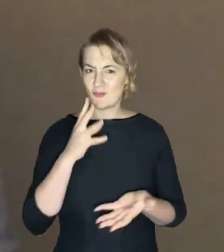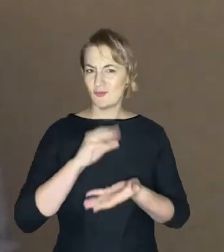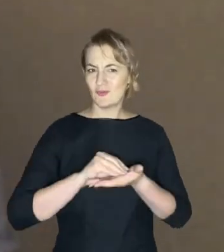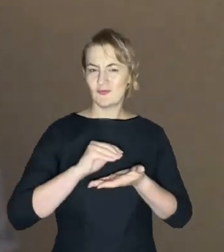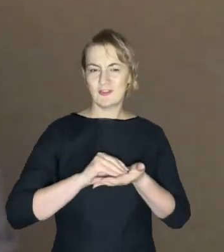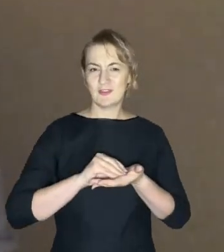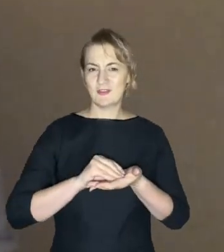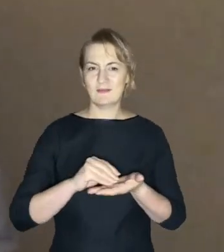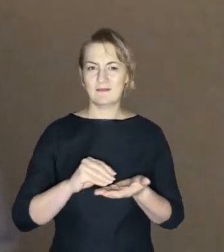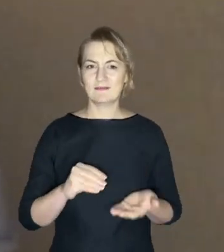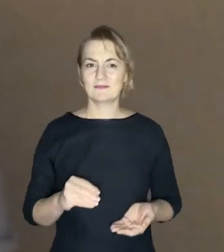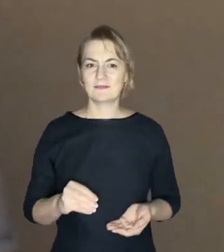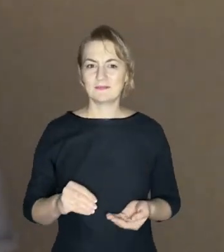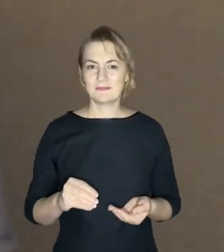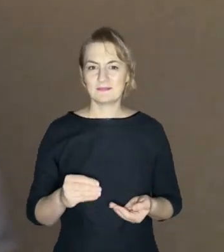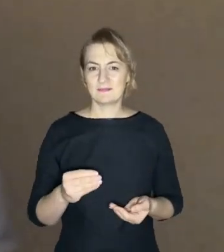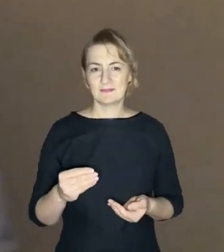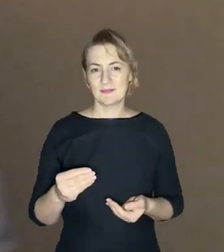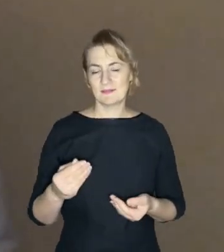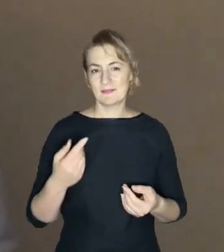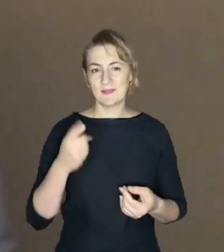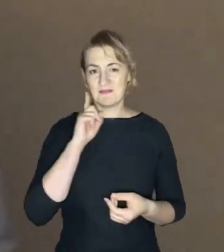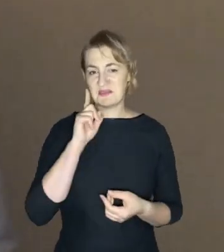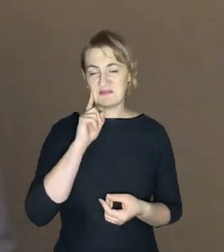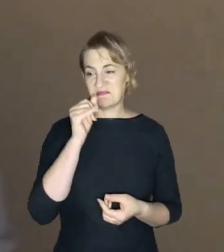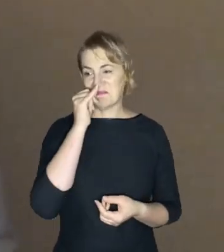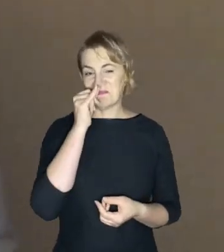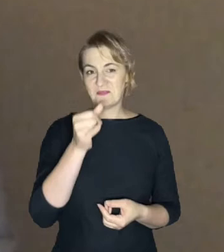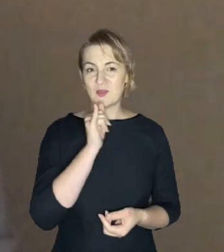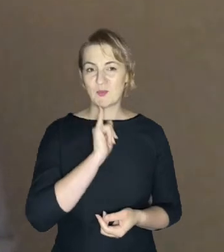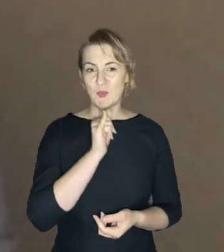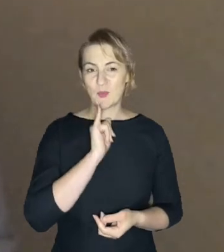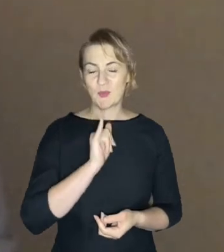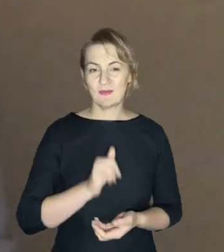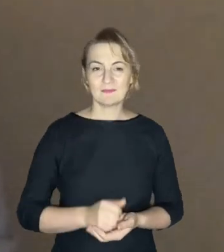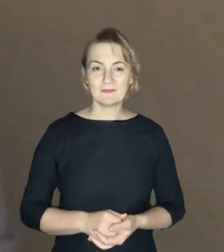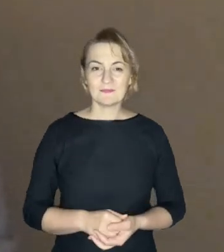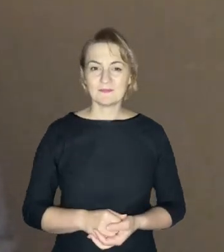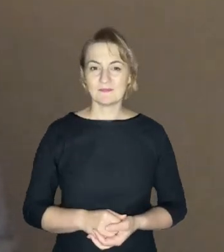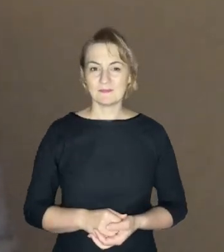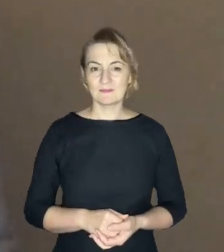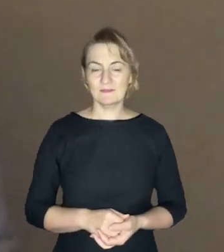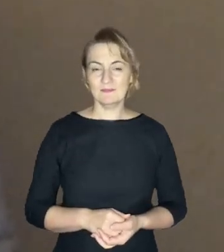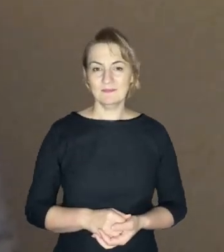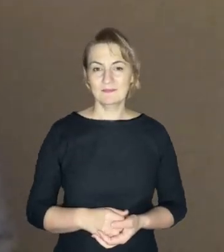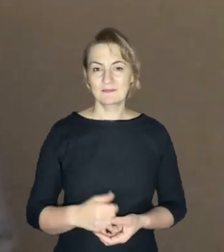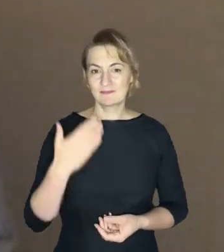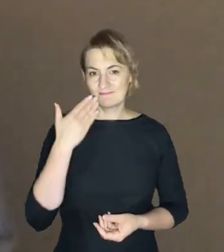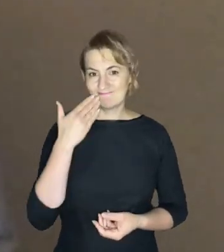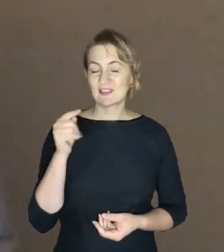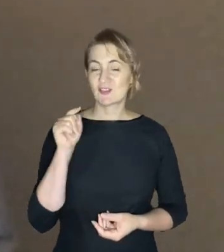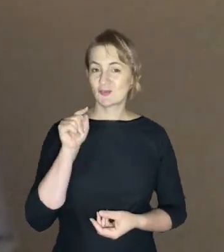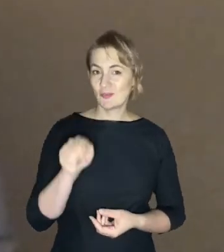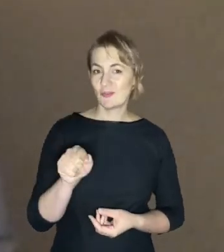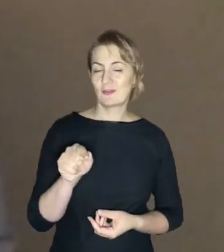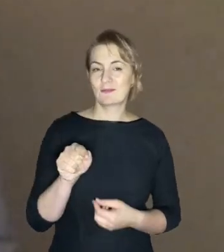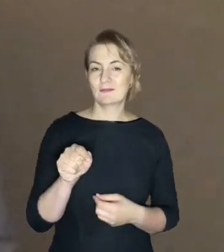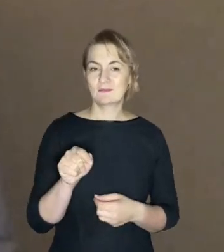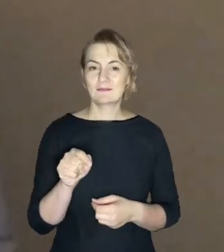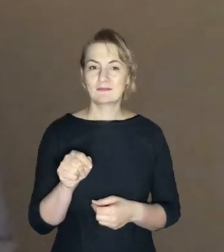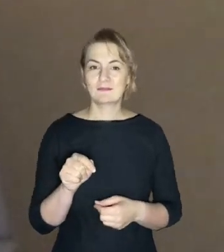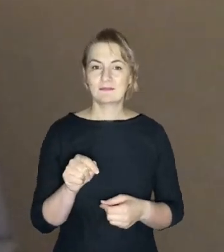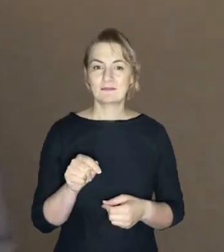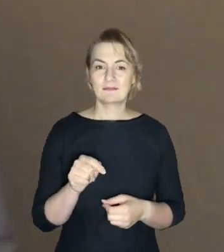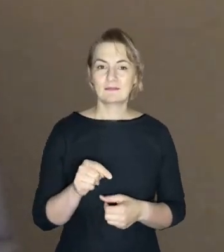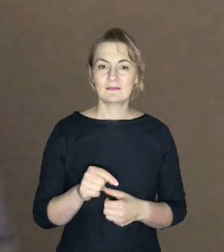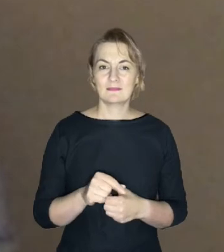doświadczeniem niedostępnym mężczyznom, które sprawia, że można